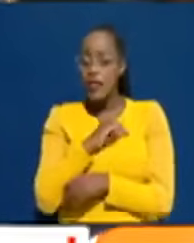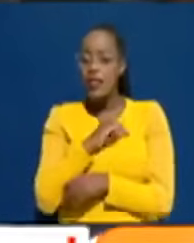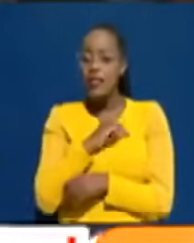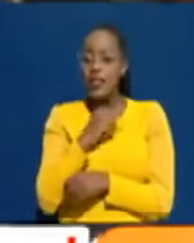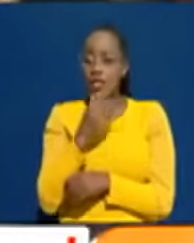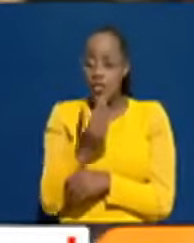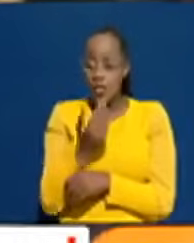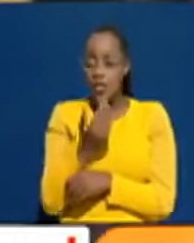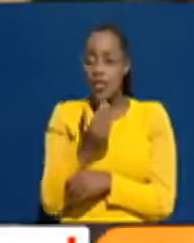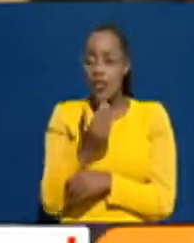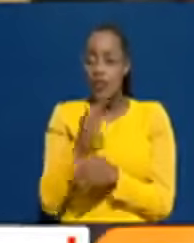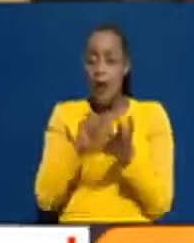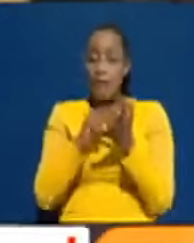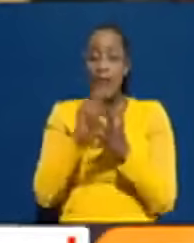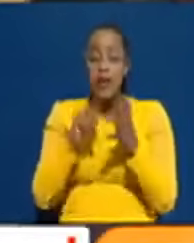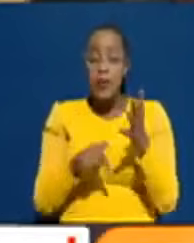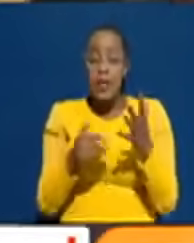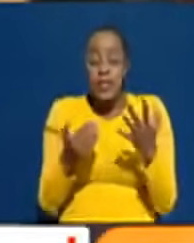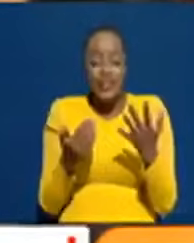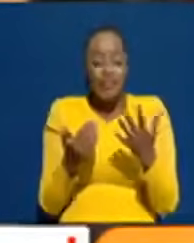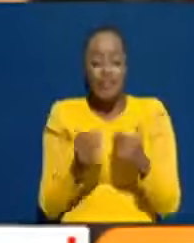was coming. So,